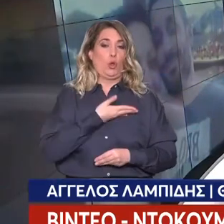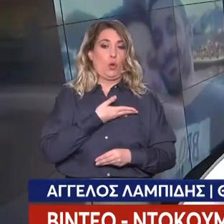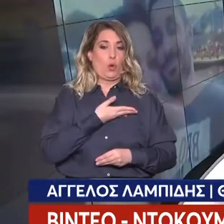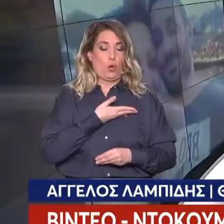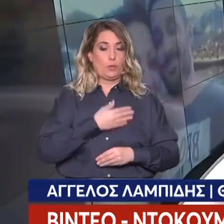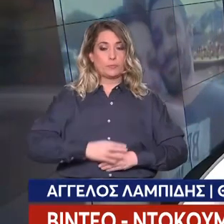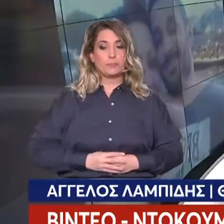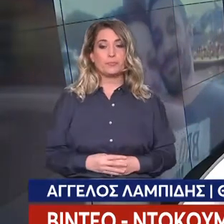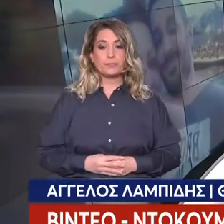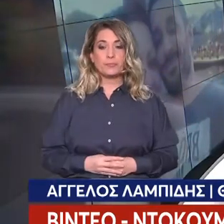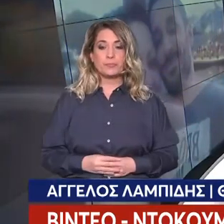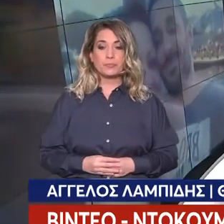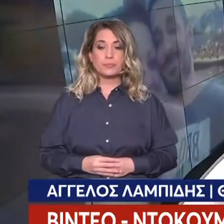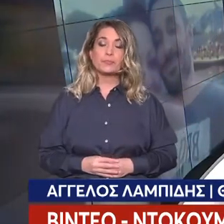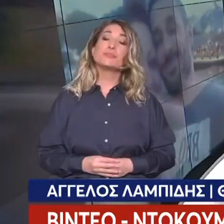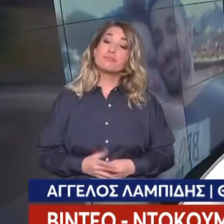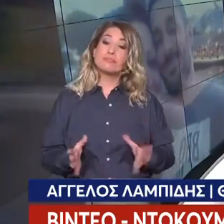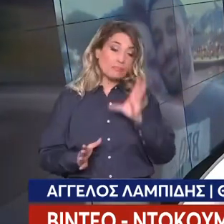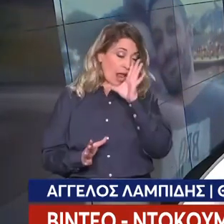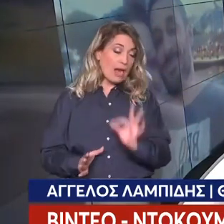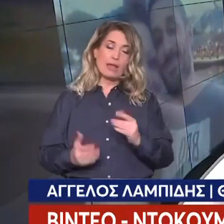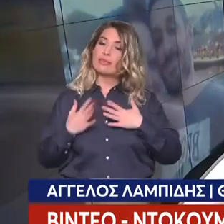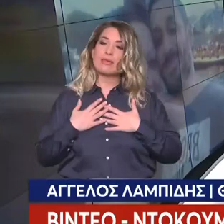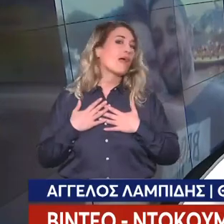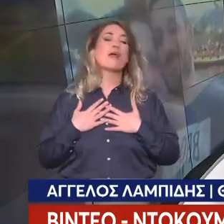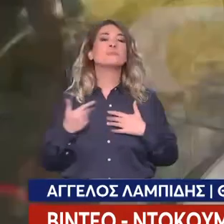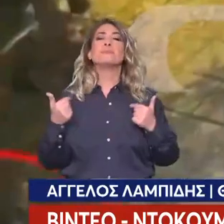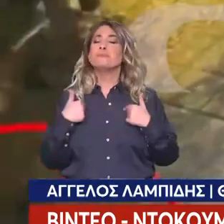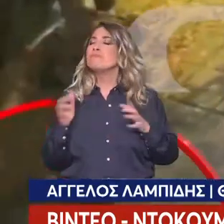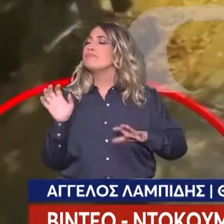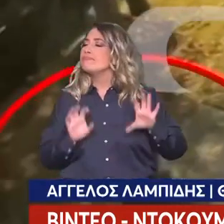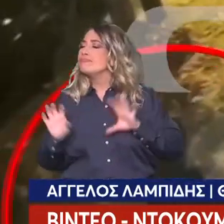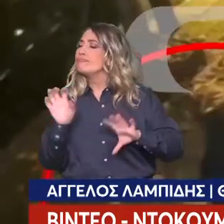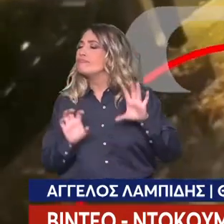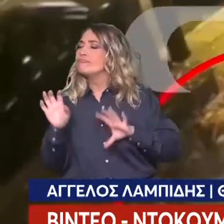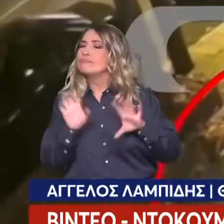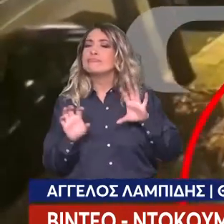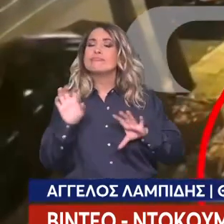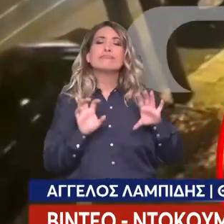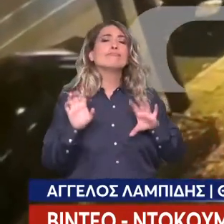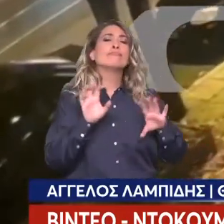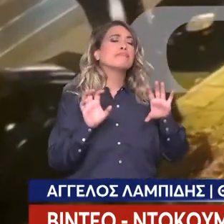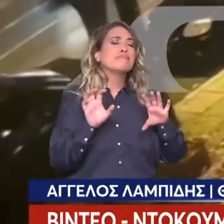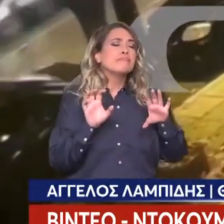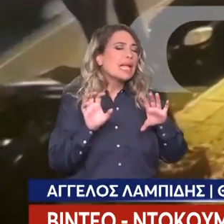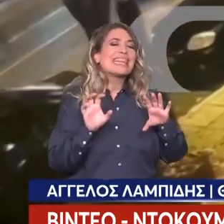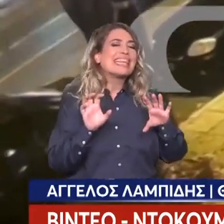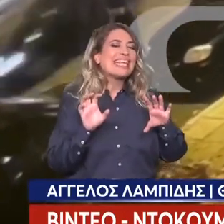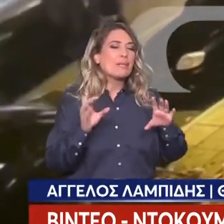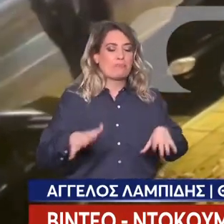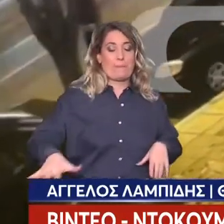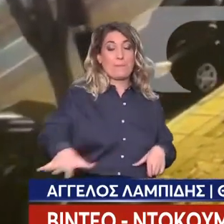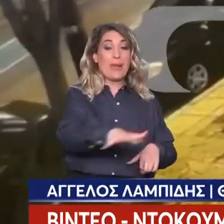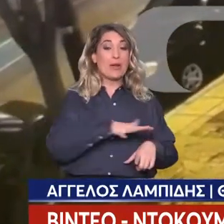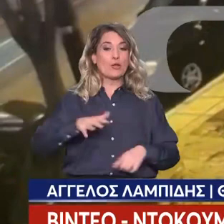Είναι πραγματικά απίστευτο. Ανακαλύψαμε, Νίκο, ένα βίντεο από κλειστό κύκλο από κατάστημα στην περιοχή